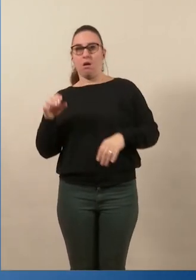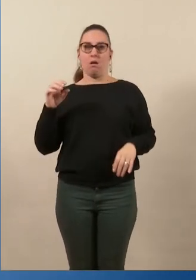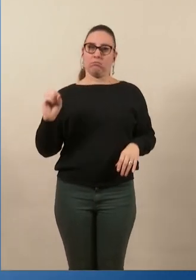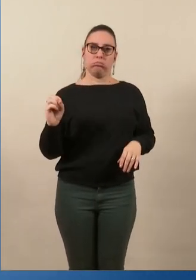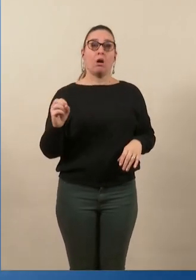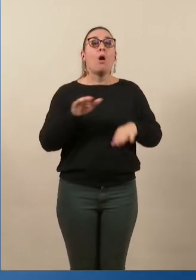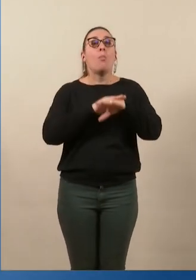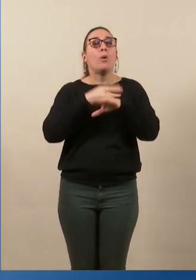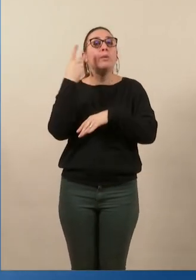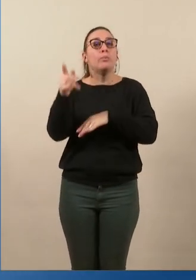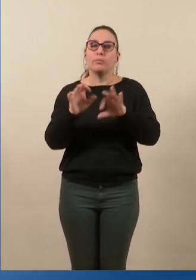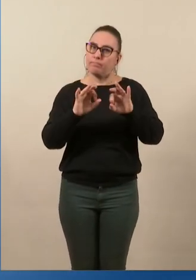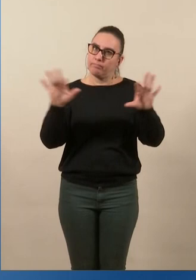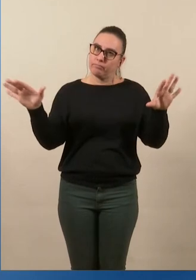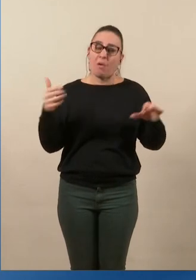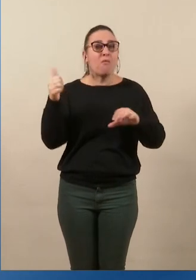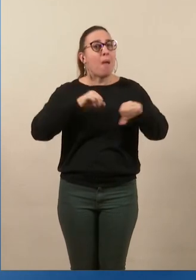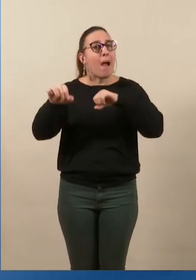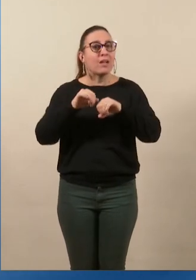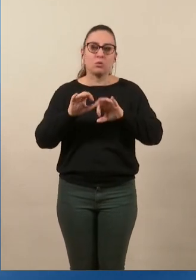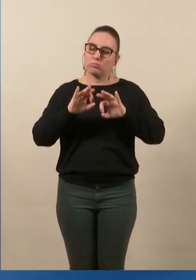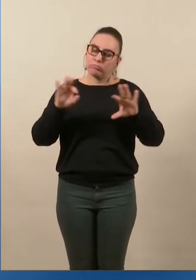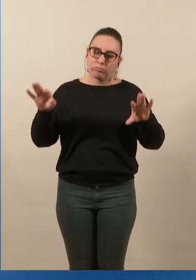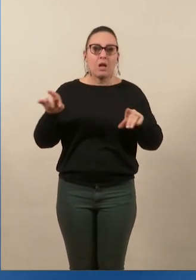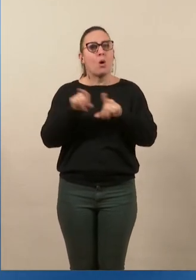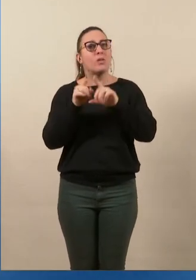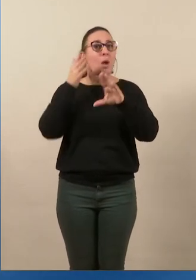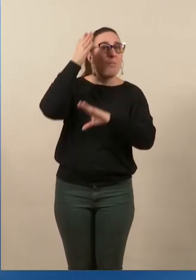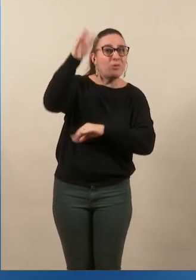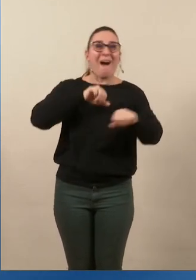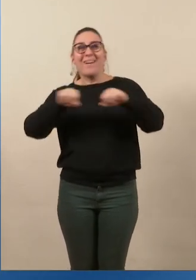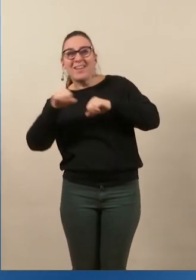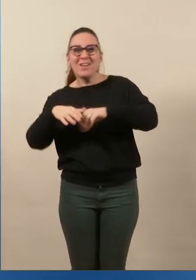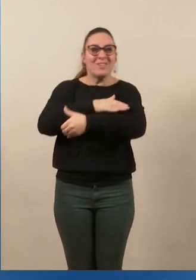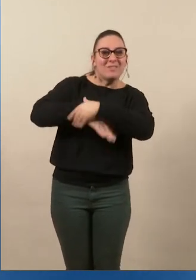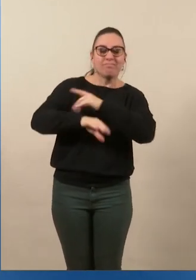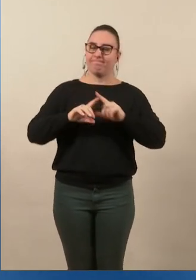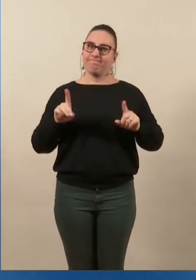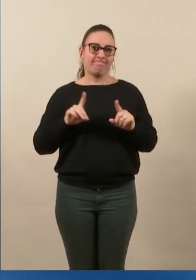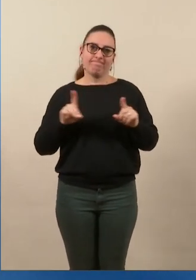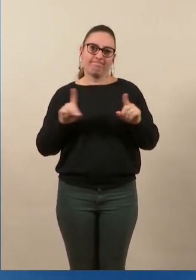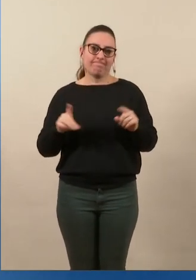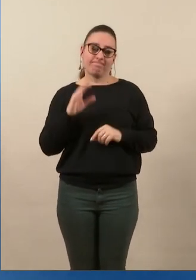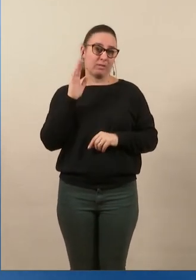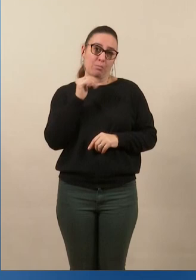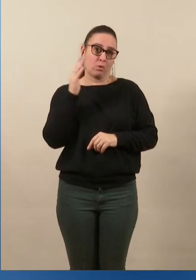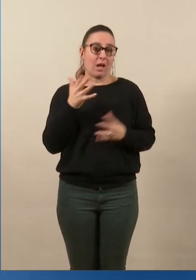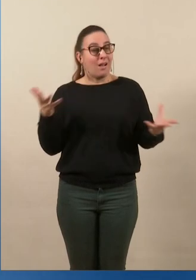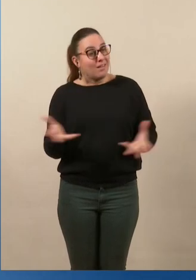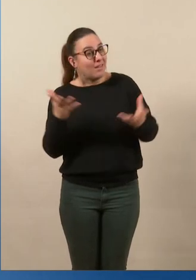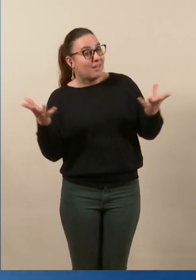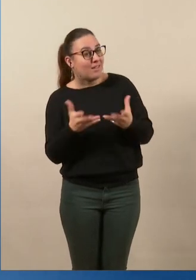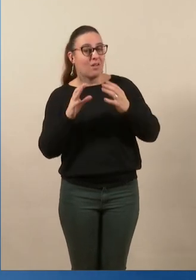votre politique ce n'est pas ce que vous faites et ce n'est pas ce que vous ferez et donc vous ne n'allez aucunement favoriser la